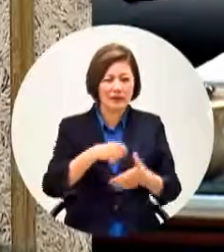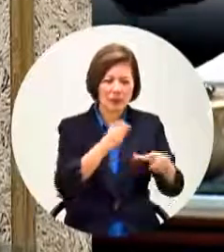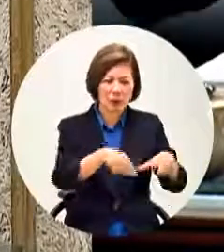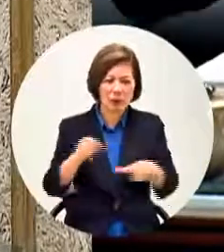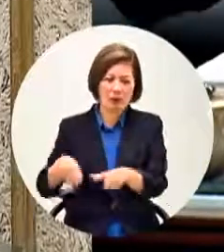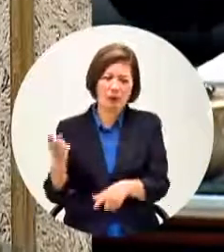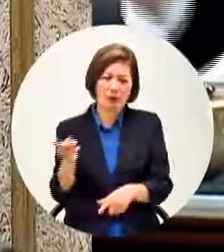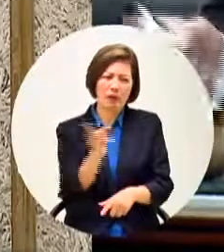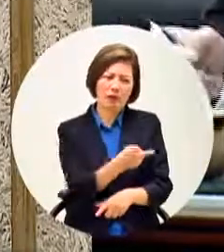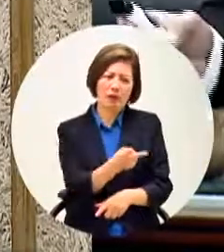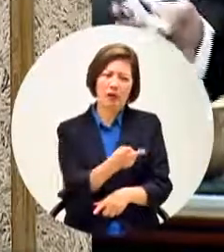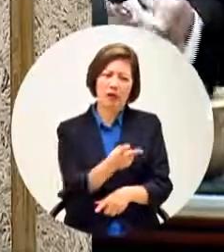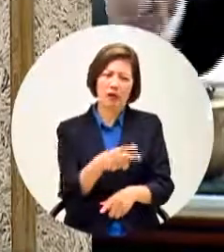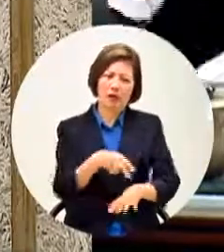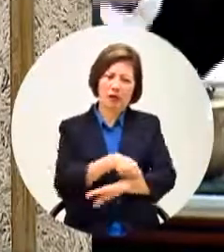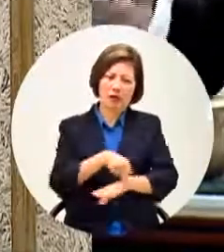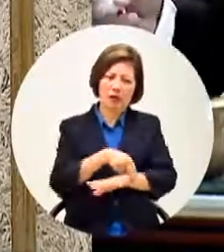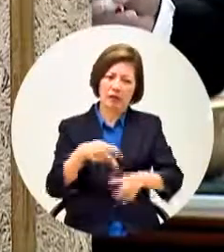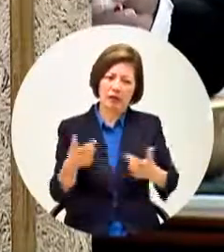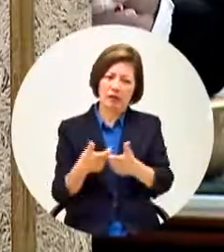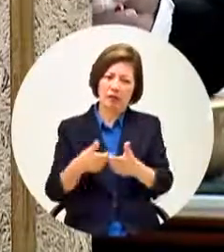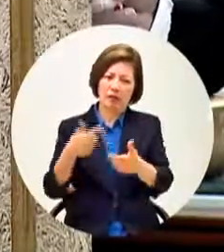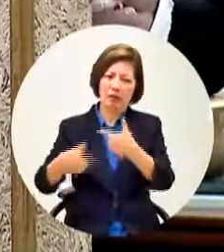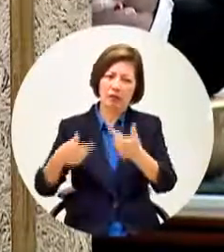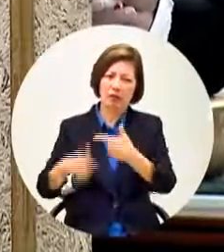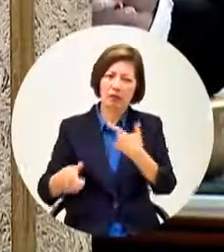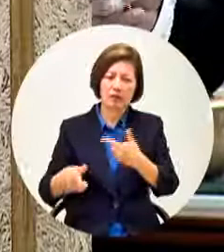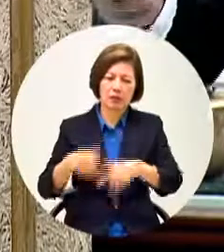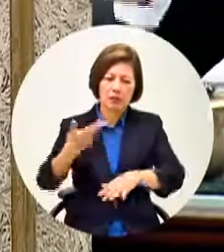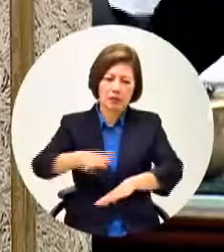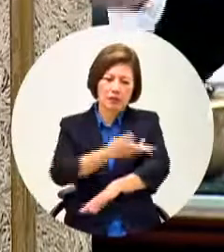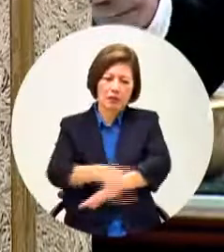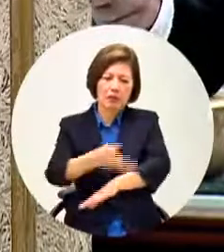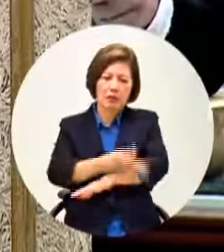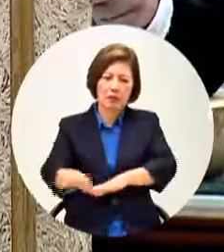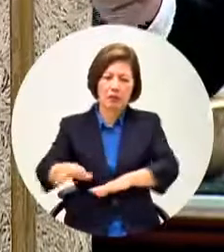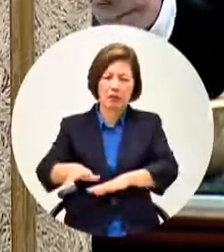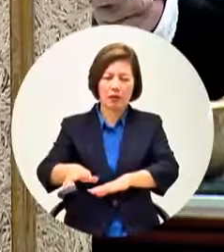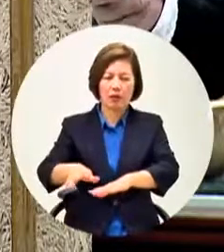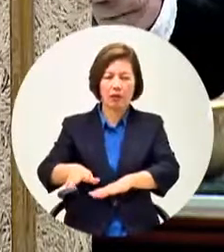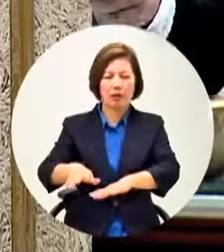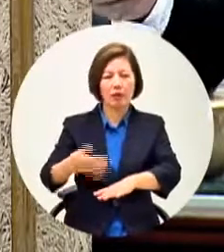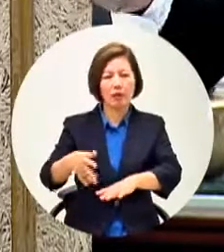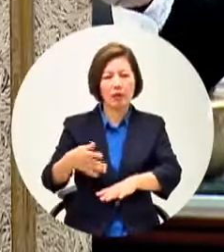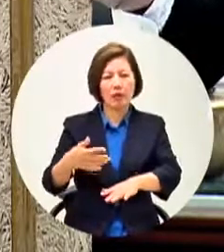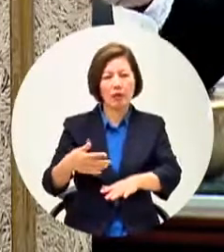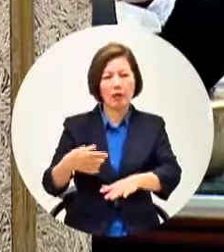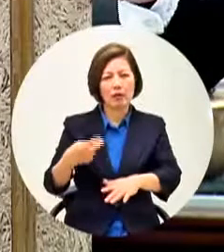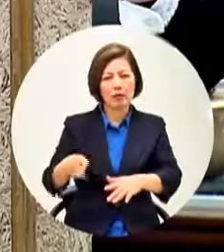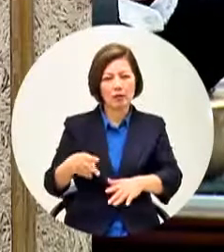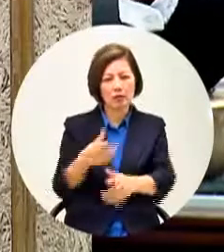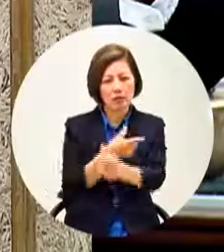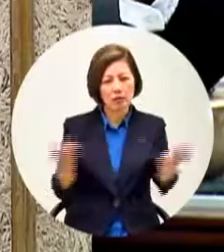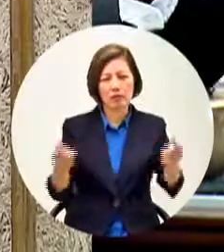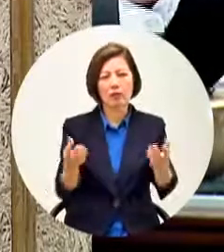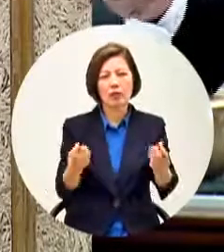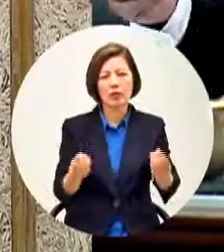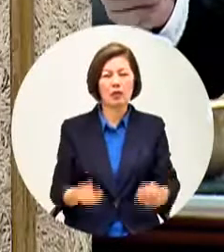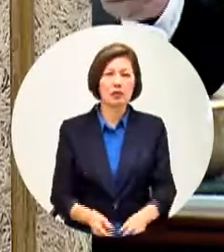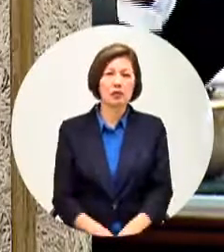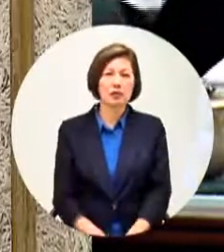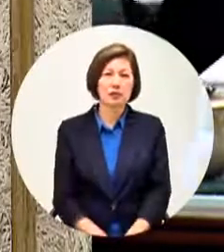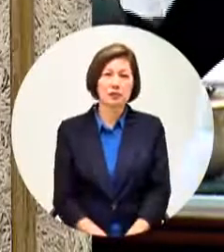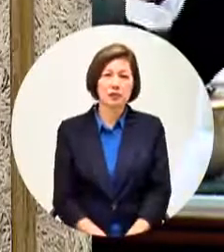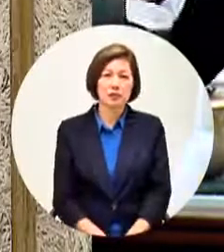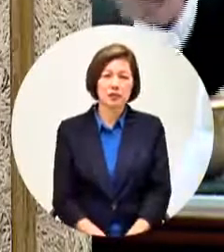啊，叫做设计出来排水，迄、那个功能无出来，无统一嘛。啊，即摆是咪本